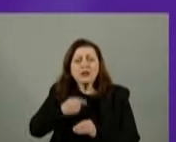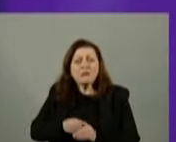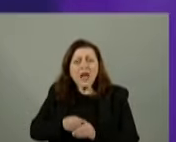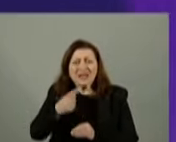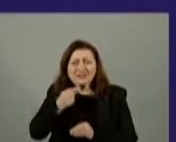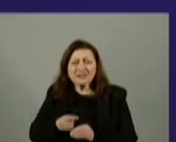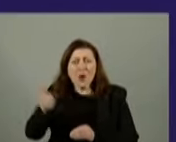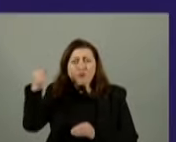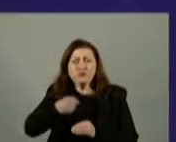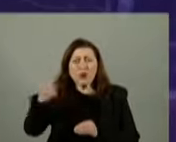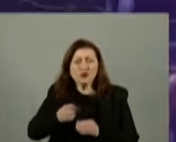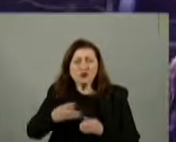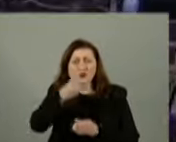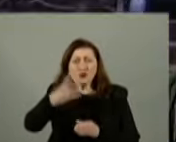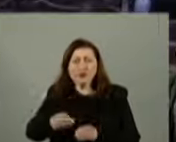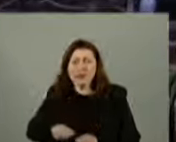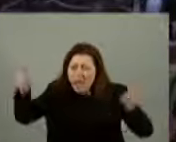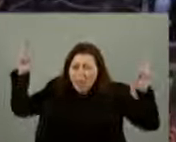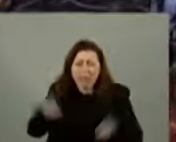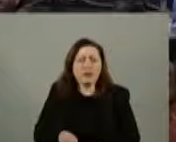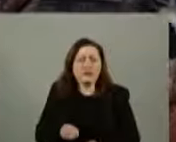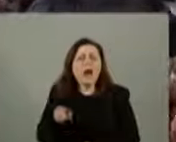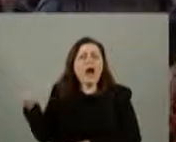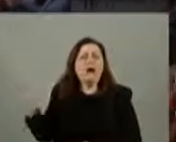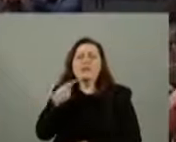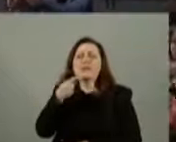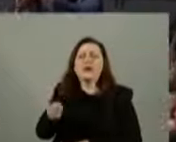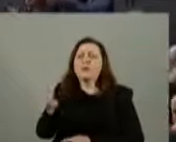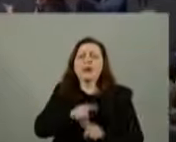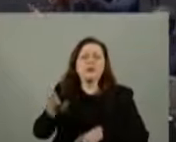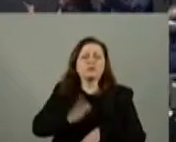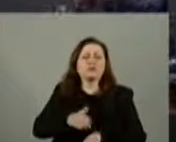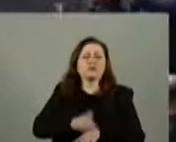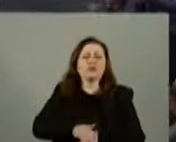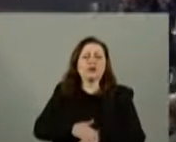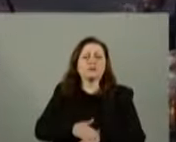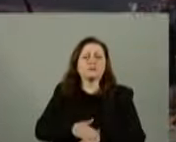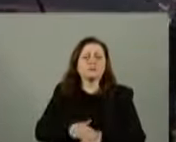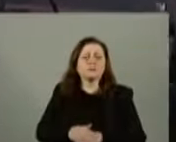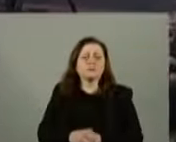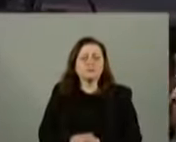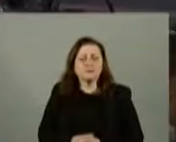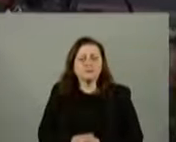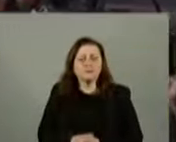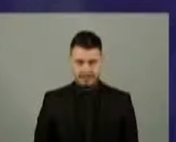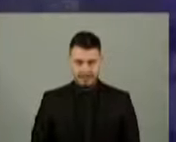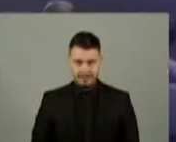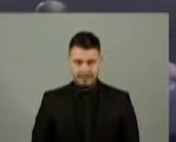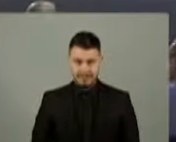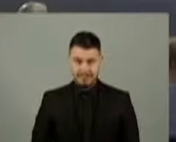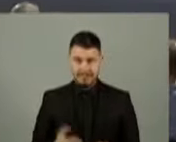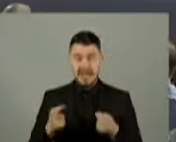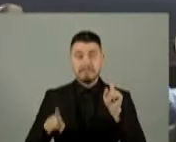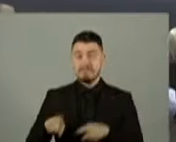πριν από μία ακριβώς εβδομάδα είπε βάσει του ερωτηματολογίου ότι είναι έτοιμος να αλλάξει και το όνομα και το λογότυπο και γενικότερα να προχωρήσει στο άλλαξε τα